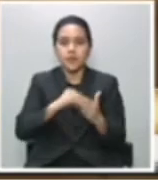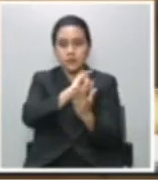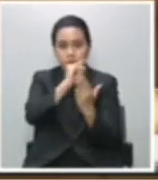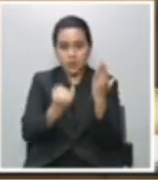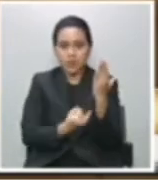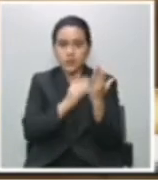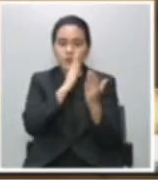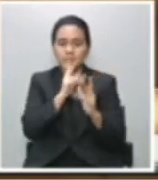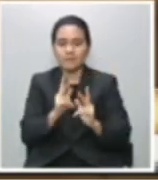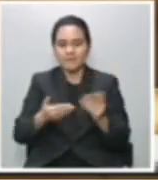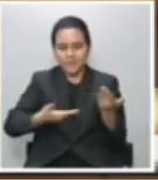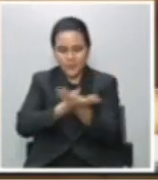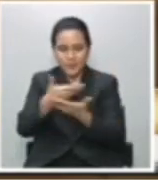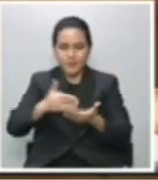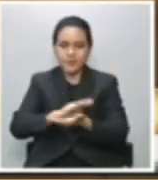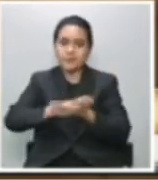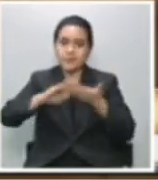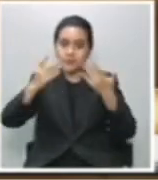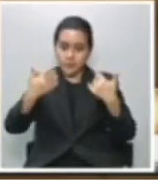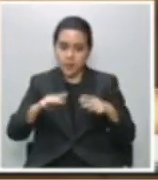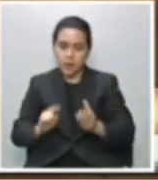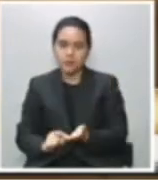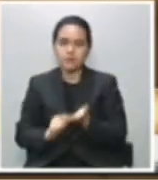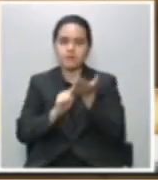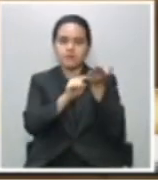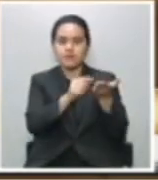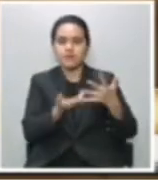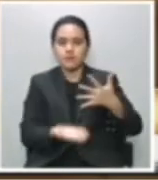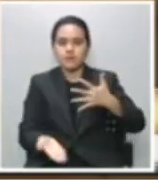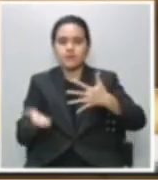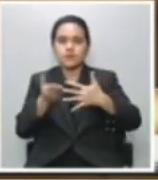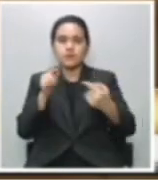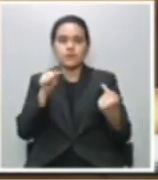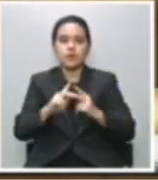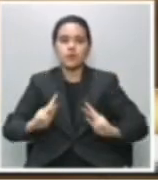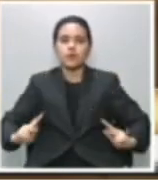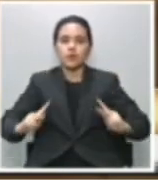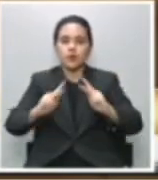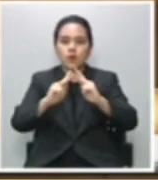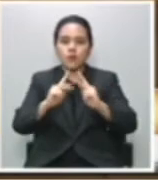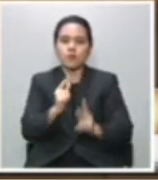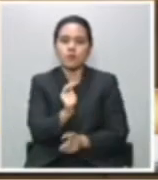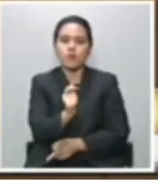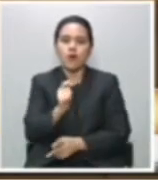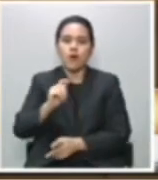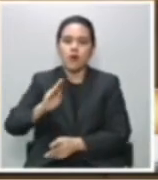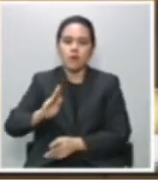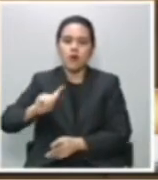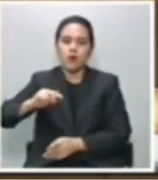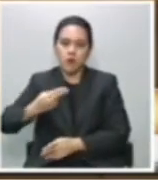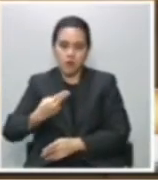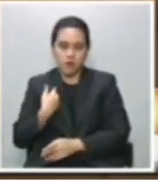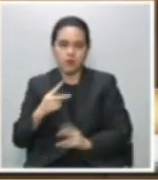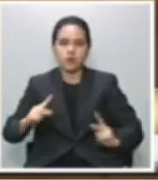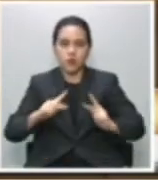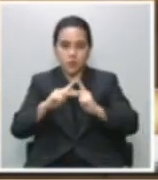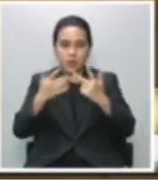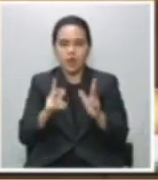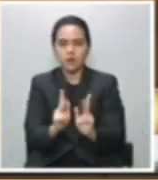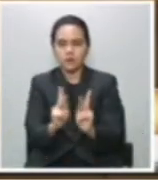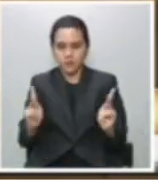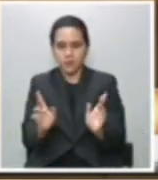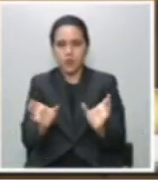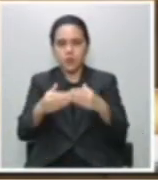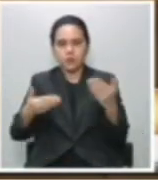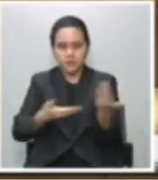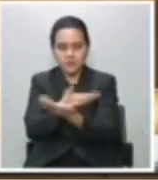าเสร็จก็จะส่งขึ้นมาถึงระดับกรมส่งเสริมการปกครองท้องถิ่นซึ่งการมีคณะกรรมการพิจารณาตรงนี้ก็จะมีเก